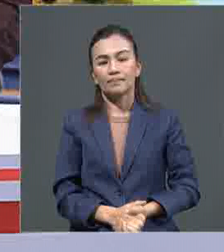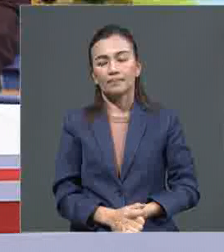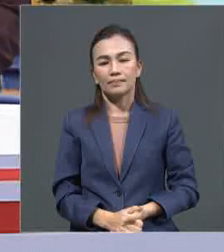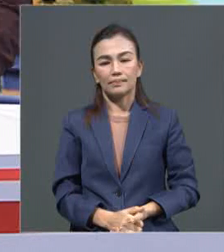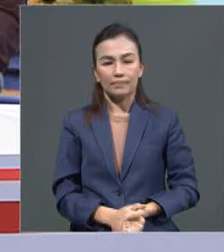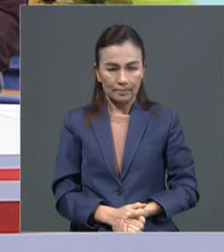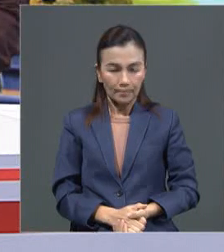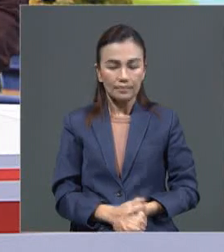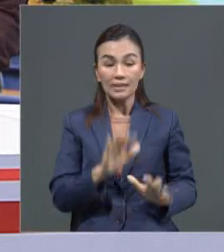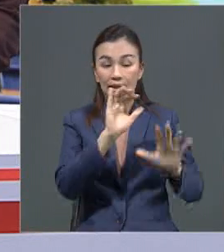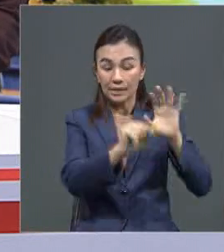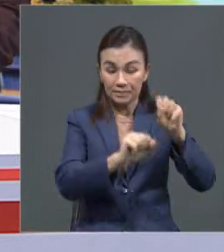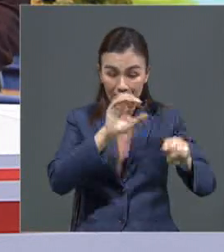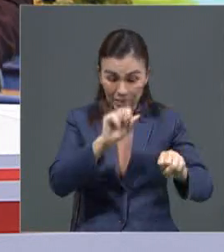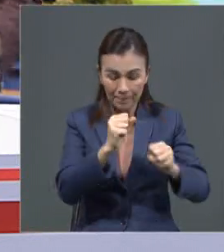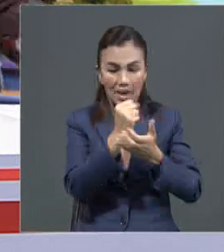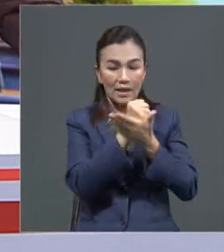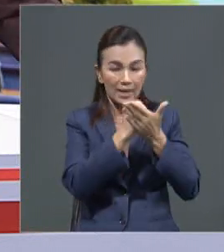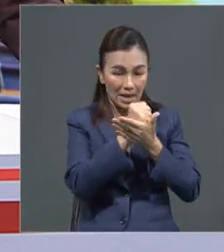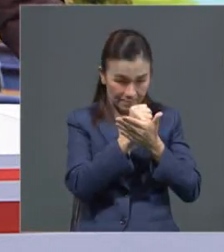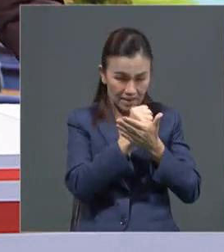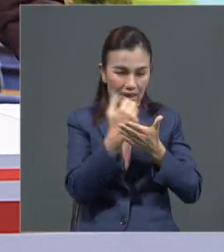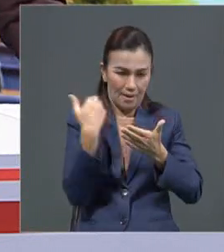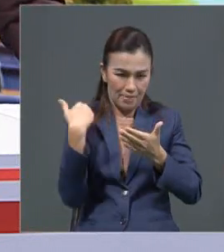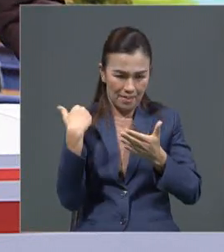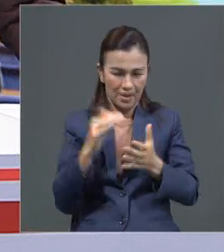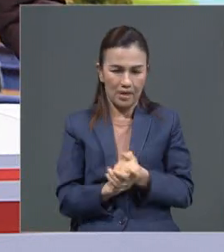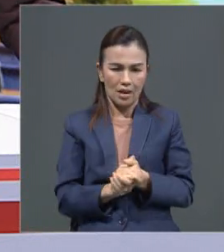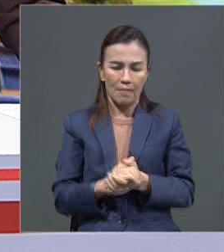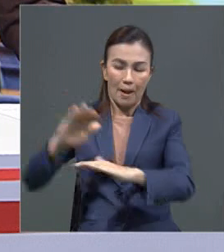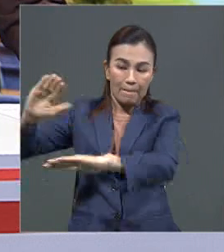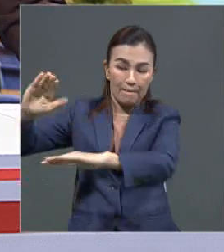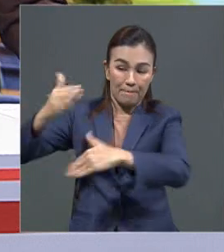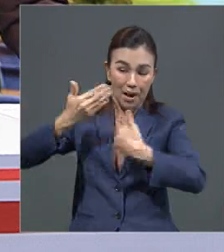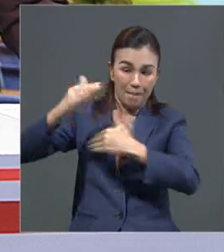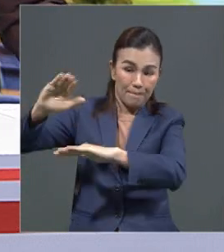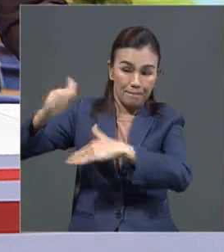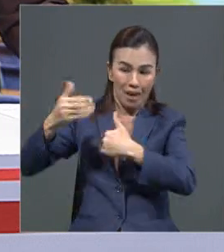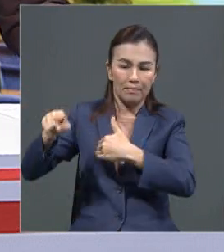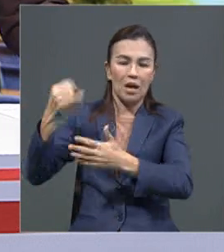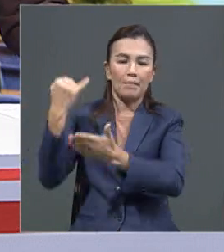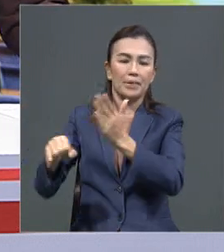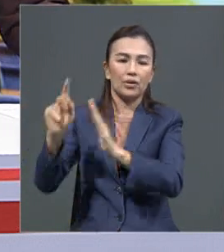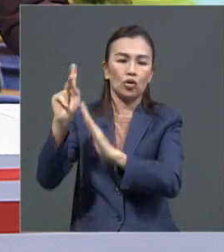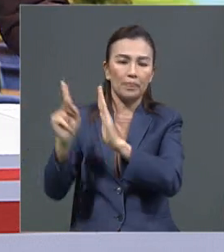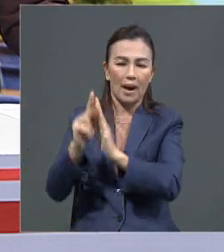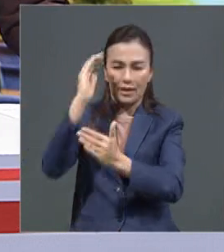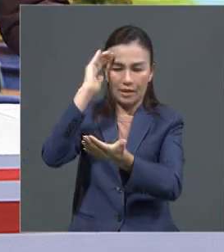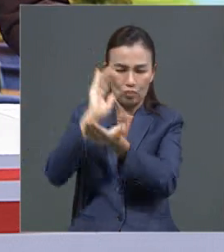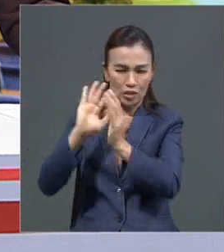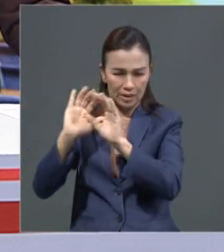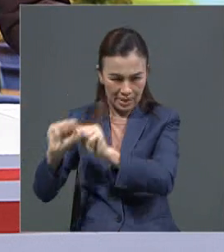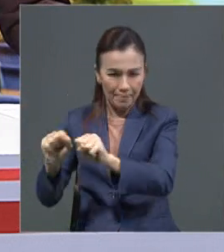นอกจากการเดินหน้าปราบปรามยาเสพติดแล้วนะคะสินค้าที่มีการนำเข้ามาโดยไม่ถูกต้องเนี่ยเจ้าหน้าที่ก็เดินหน้าปราบปรามเช่นเดียวกันนะ